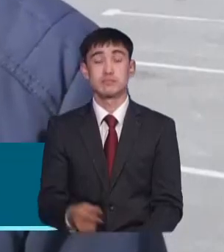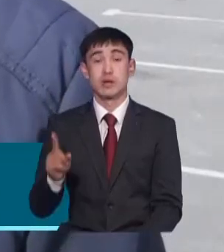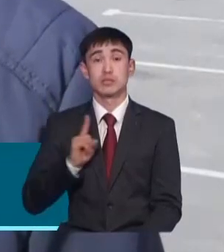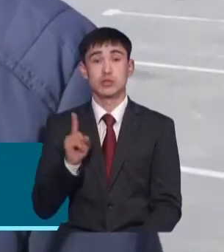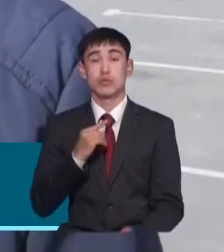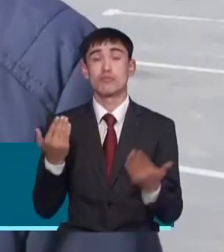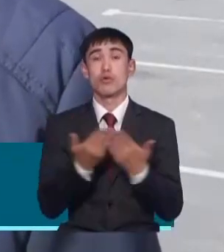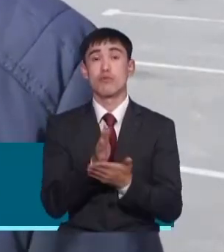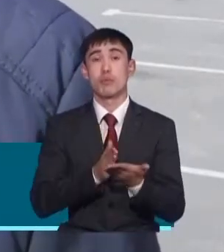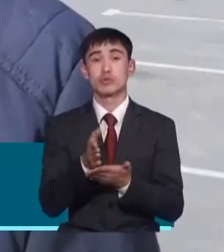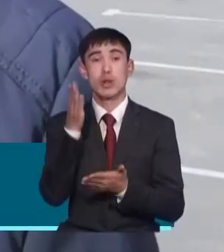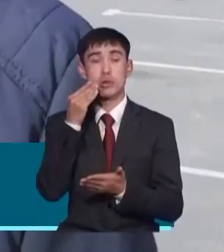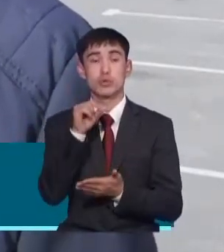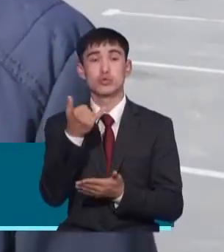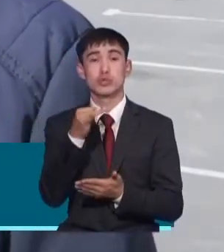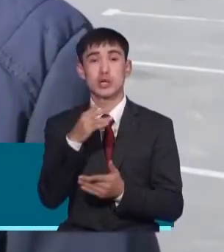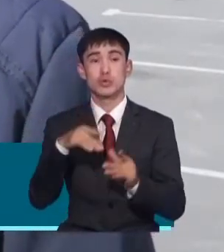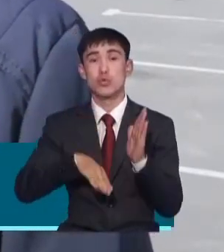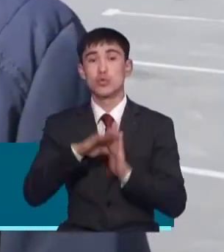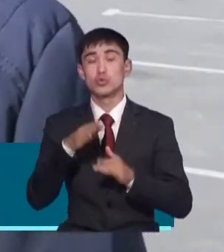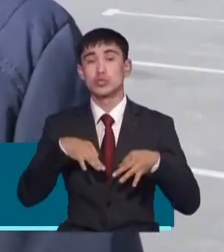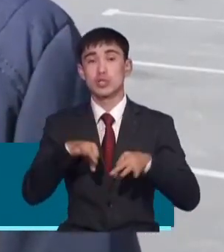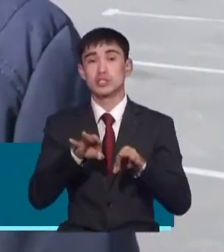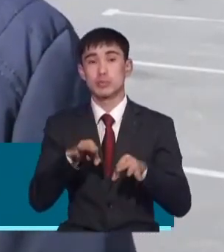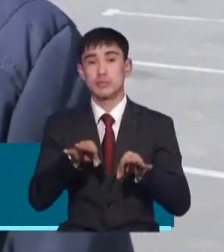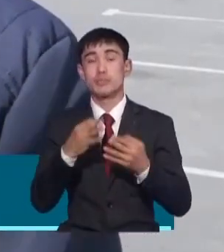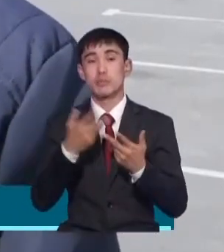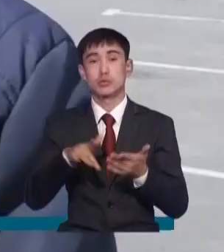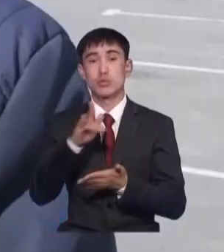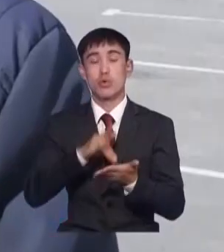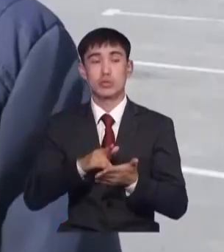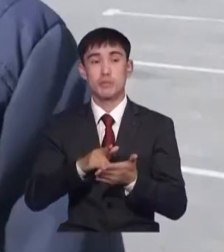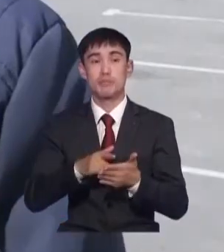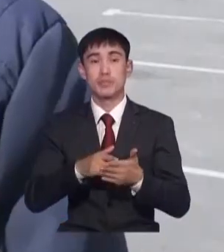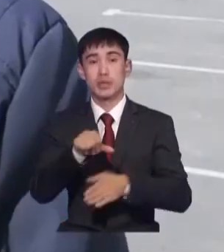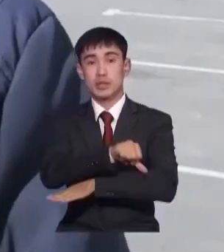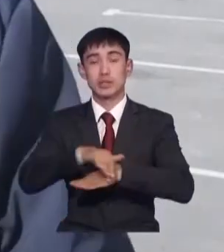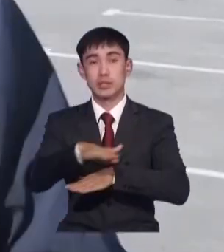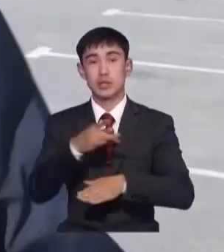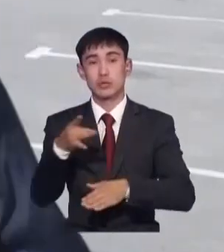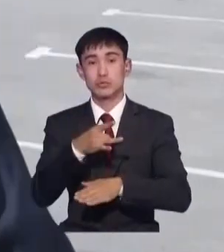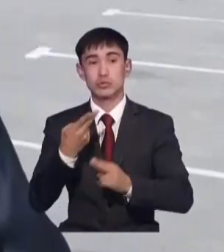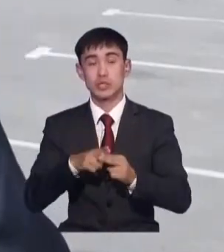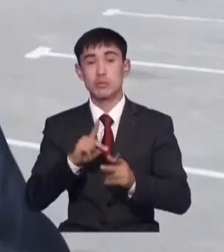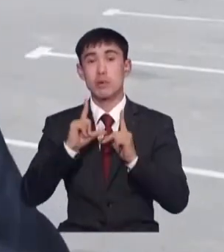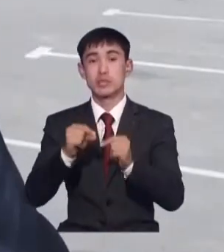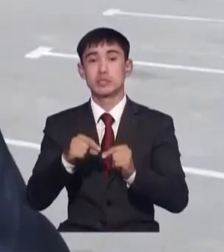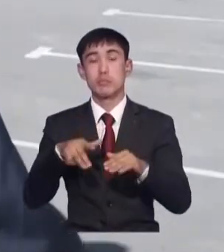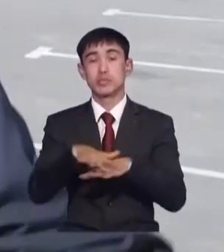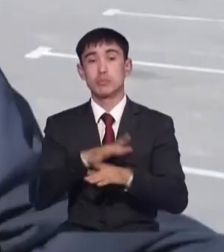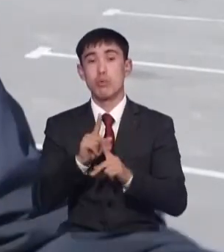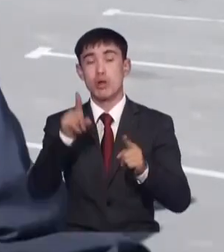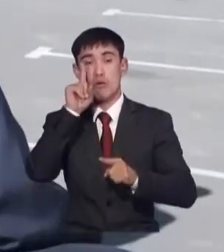Ожидается, что новый маршрут Алматы-Узунагаш значительно улучшит транспортное сообщение между городом и перегородными районами, что сделает поездки для пассажиров